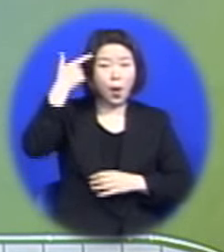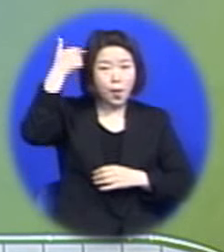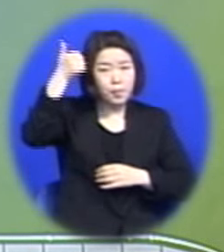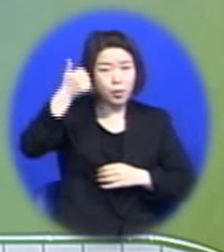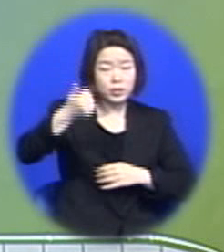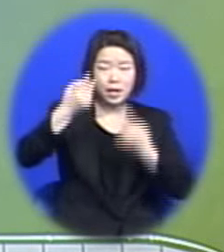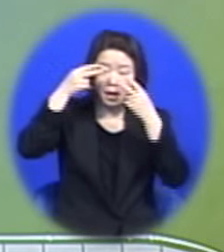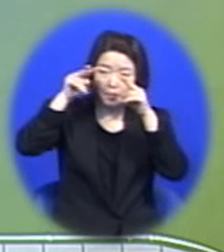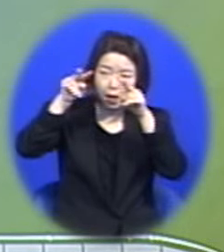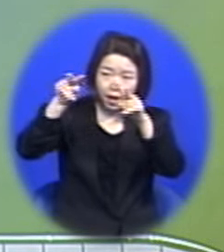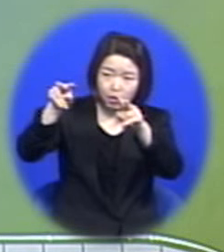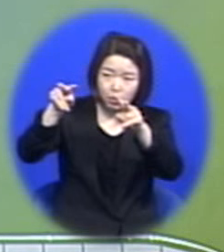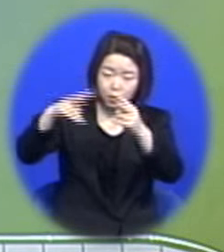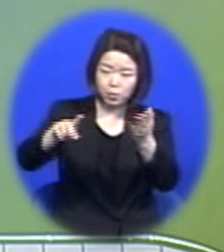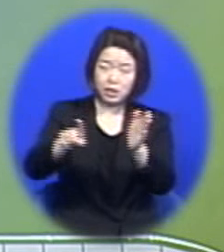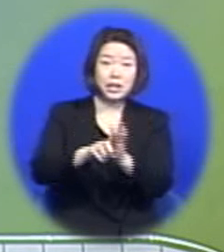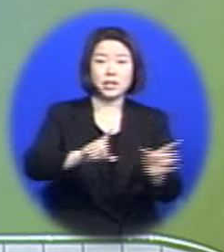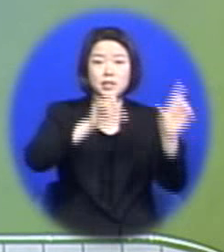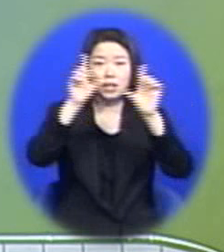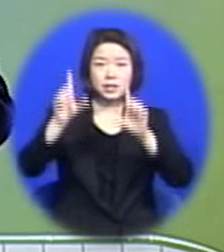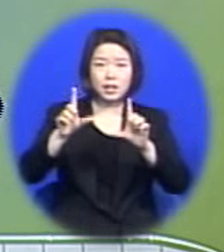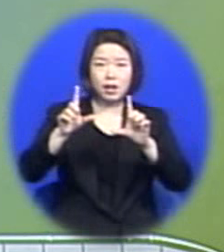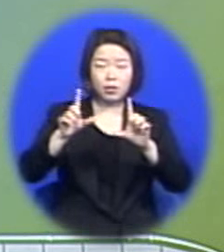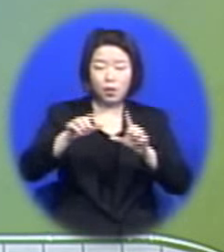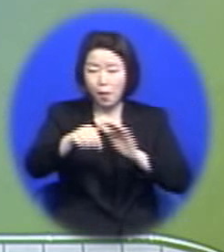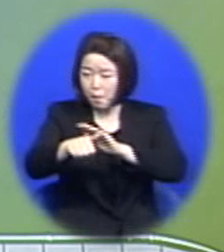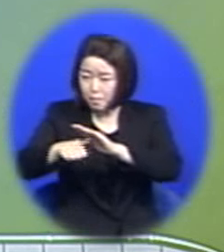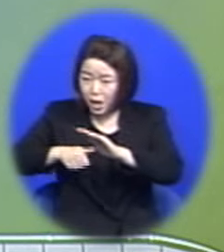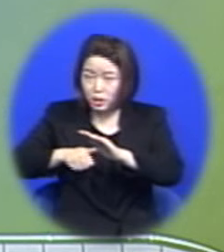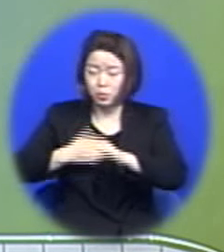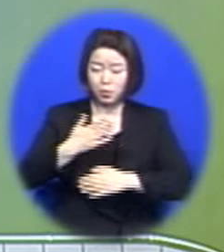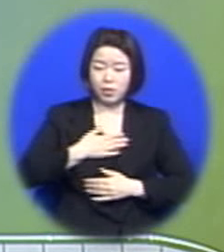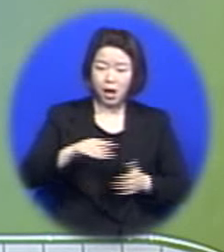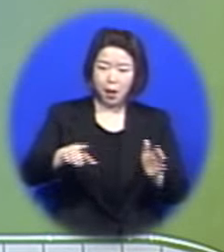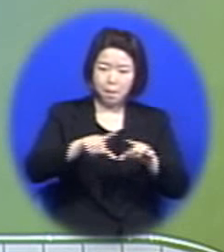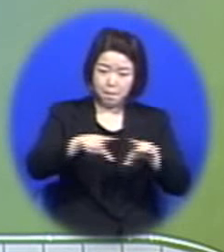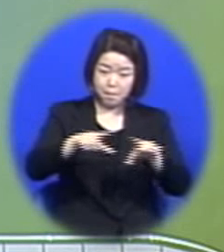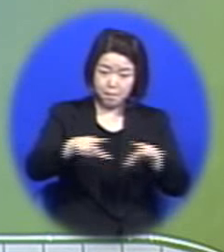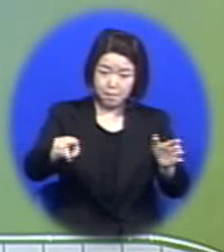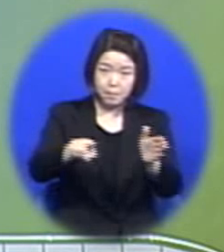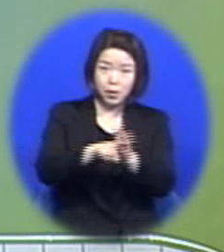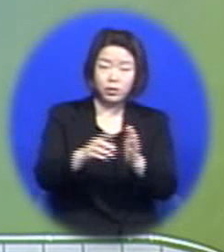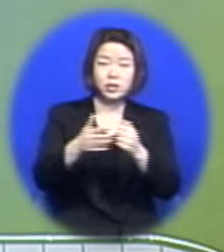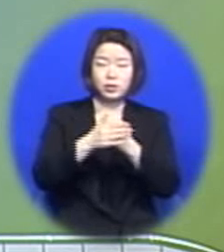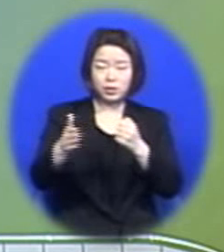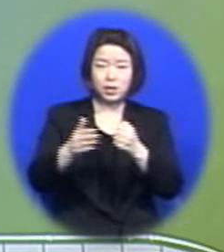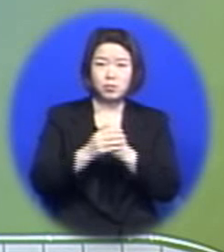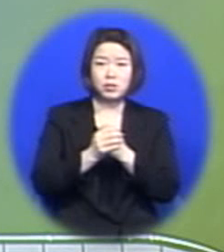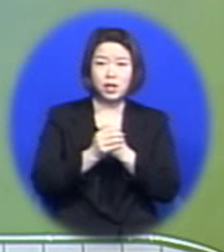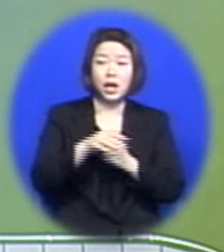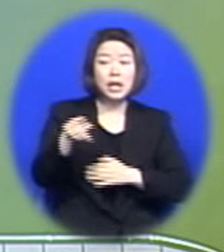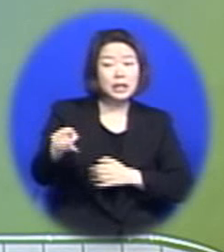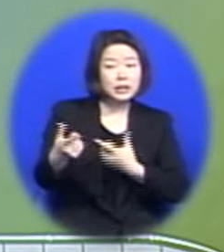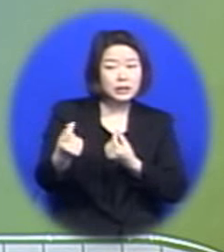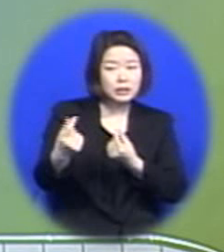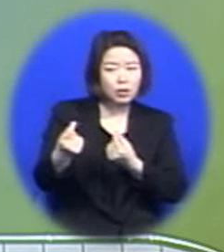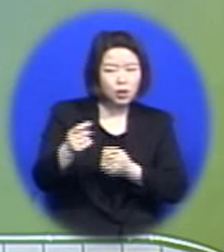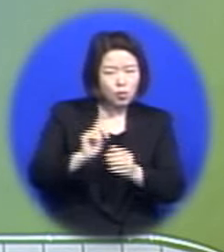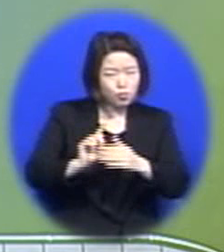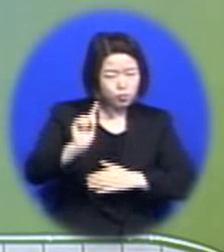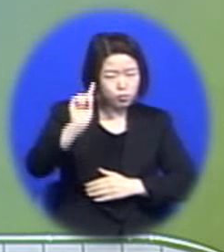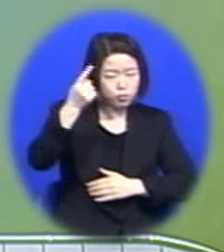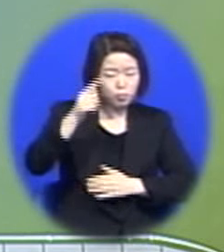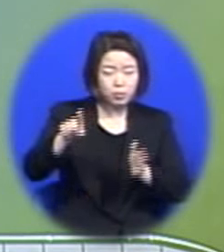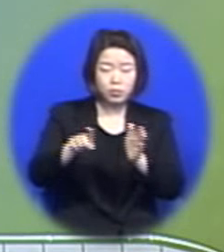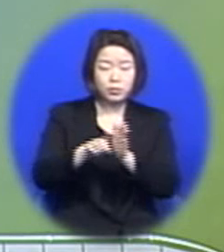바라보고 신앙생활 하는데 빠져버리고 나는 평신도니까 나는 그런 믿음을 가질 수는 없을 거야